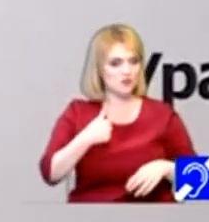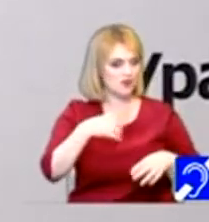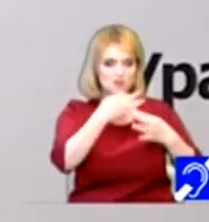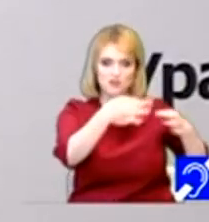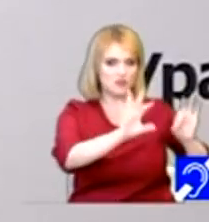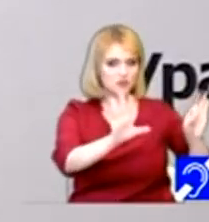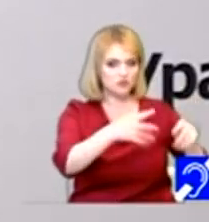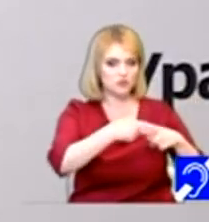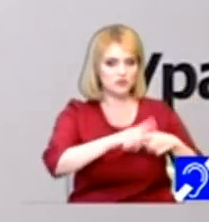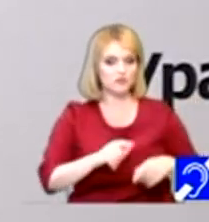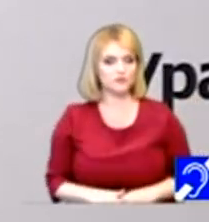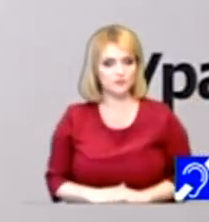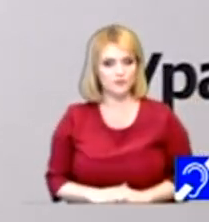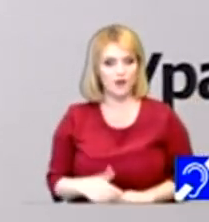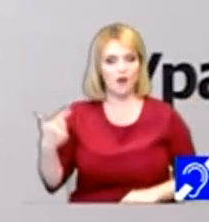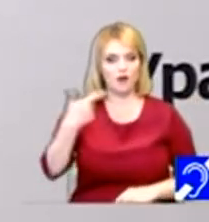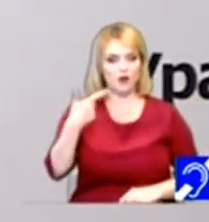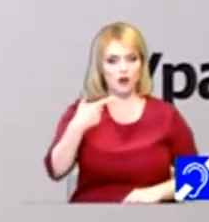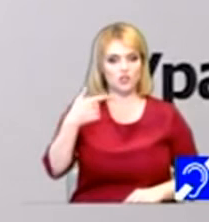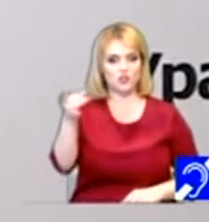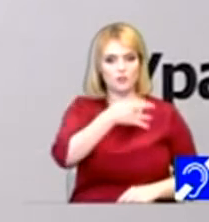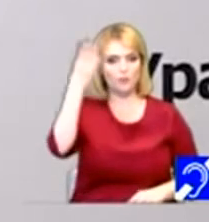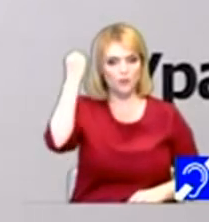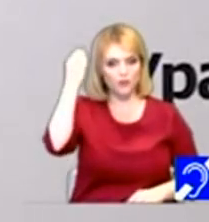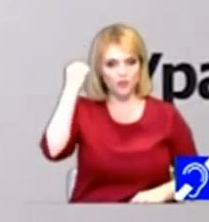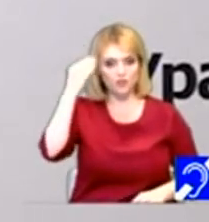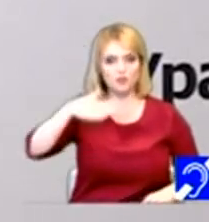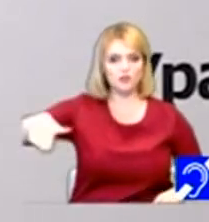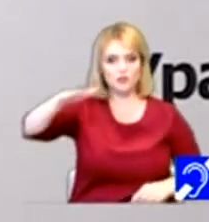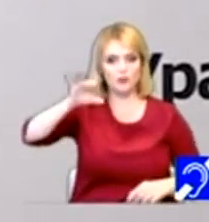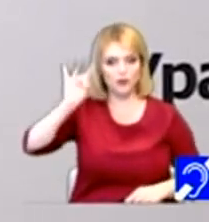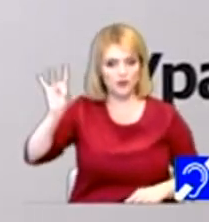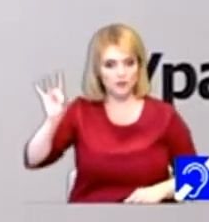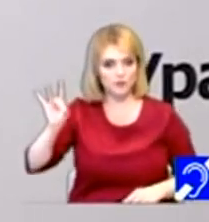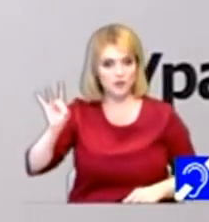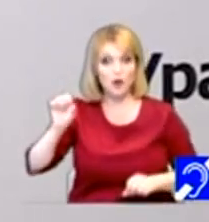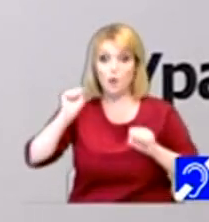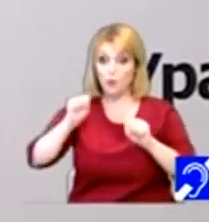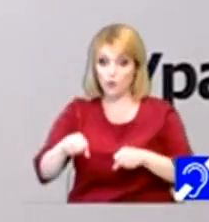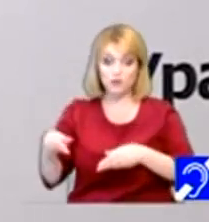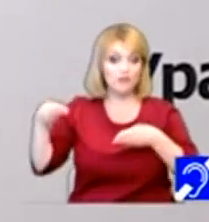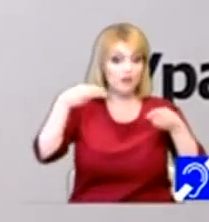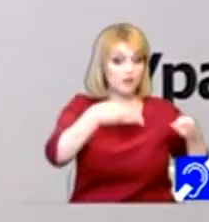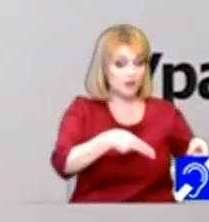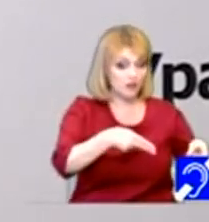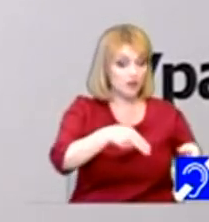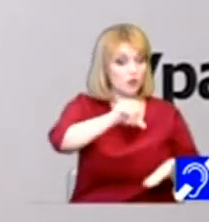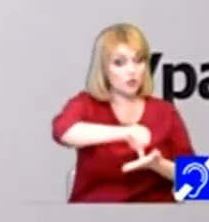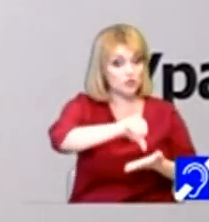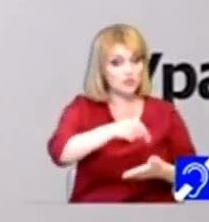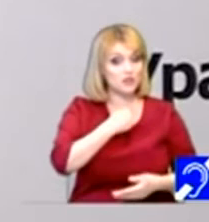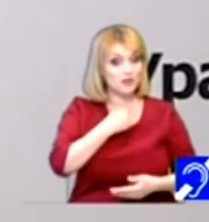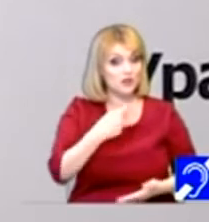admitem. Cetățenii Republicii Moldova din regiunea transnistreană pot veni la vot